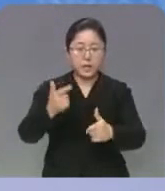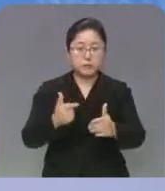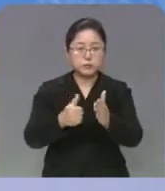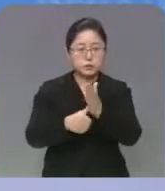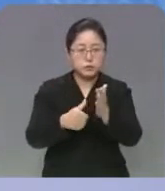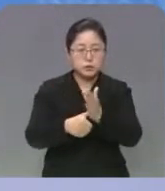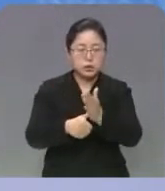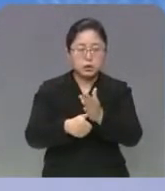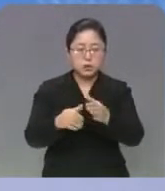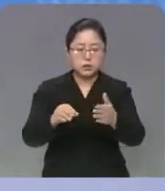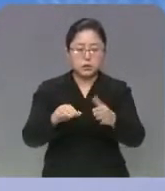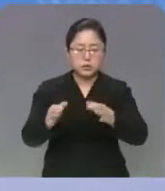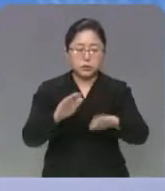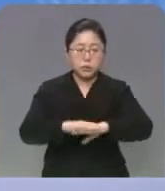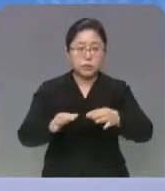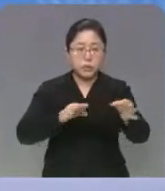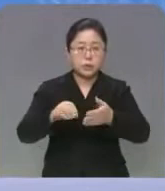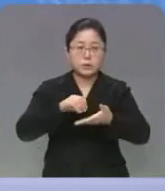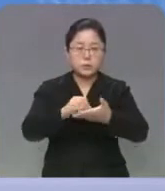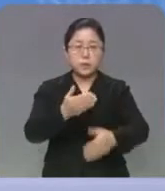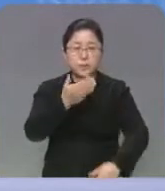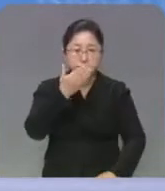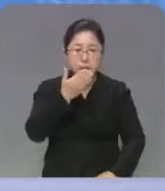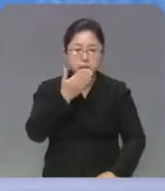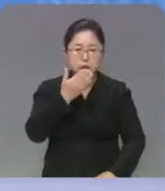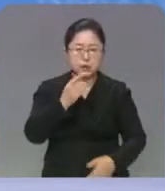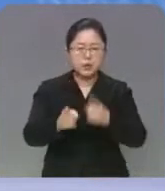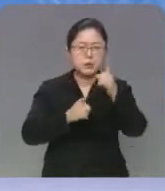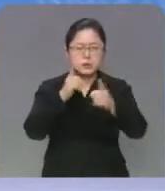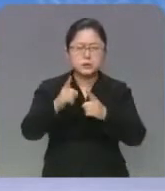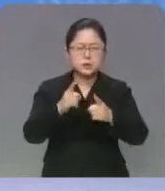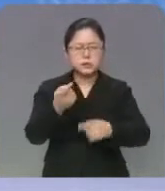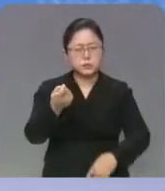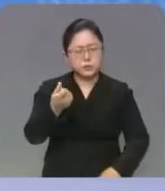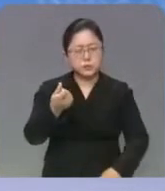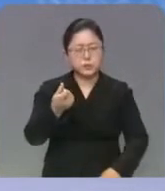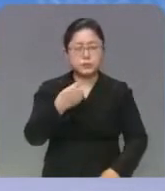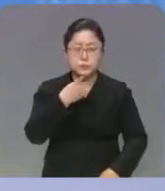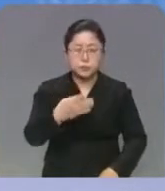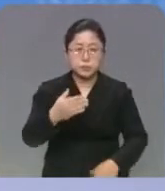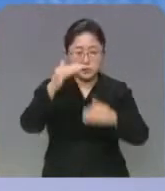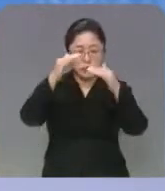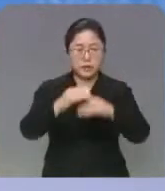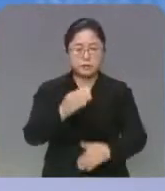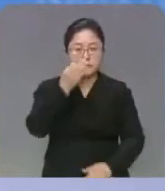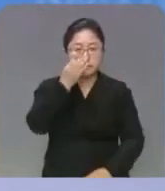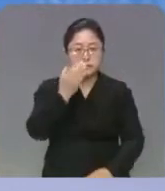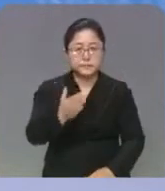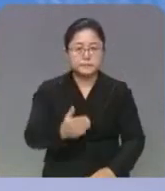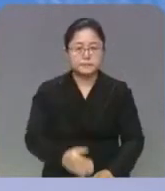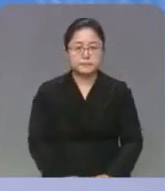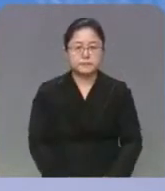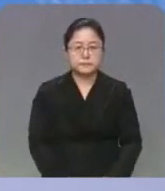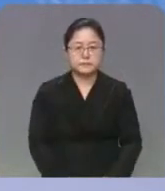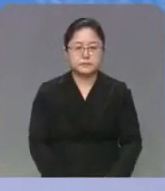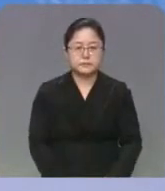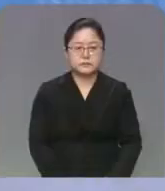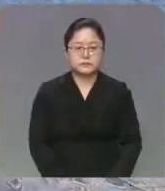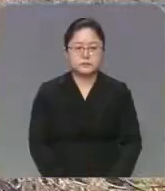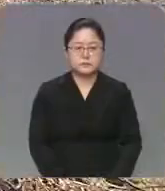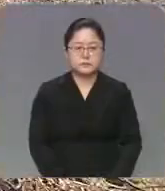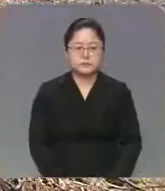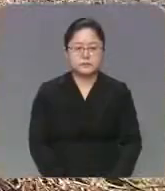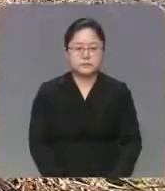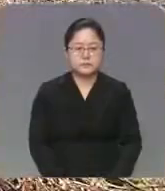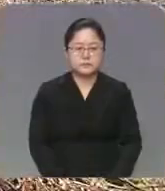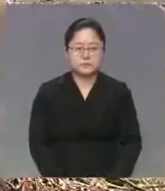농업 경영체로 등록할 수 있게 됐지만 아직 신청률은 저조합니다. 곽선정 기자가 취재했습니다.